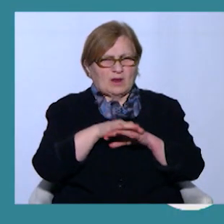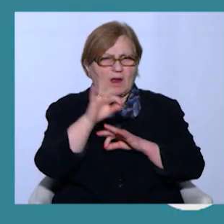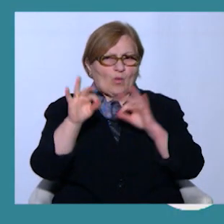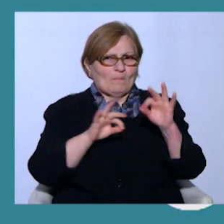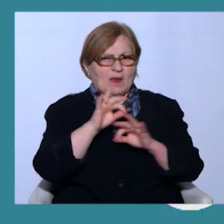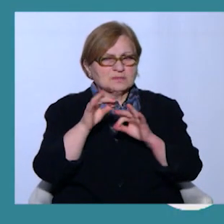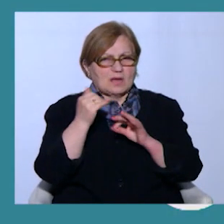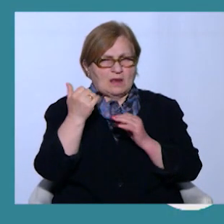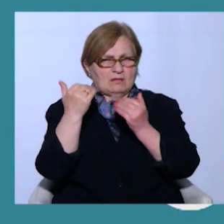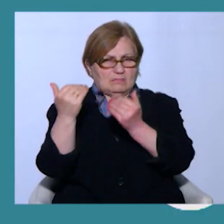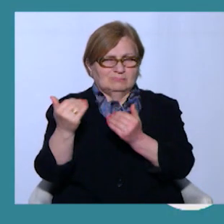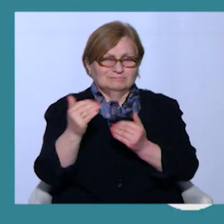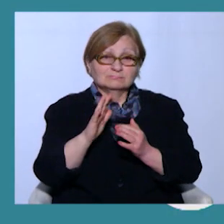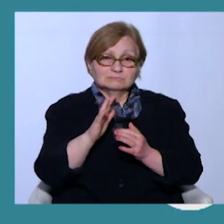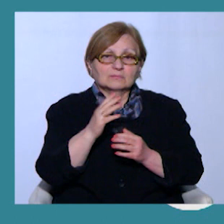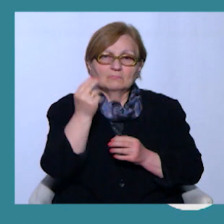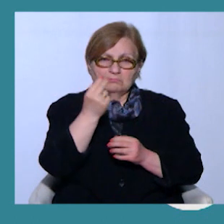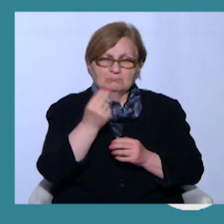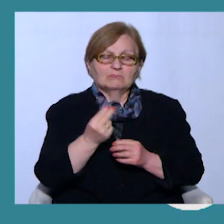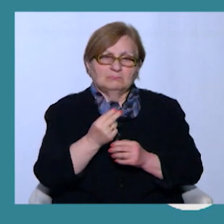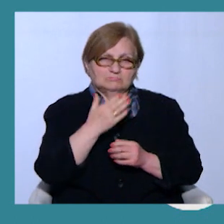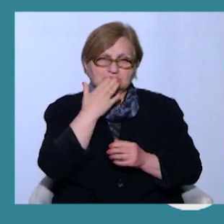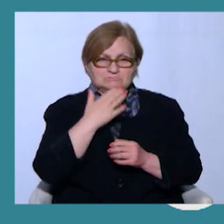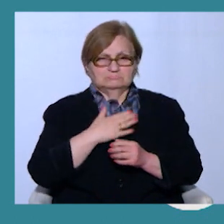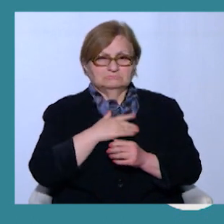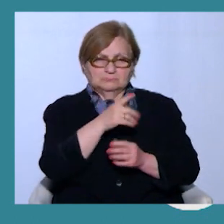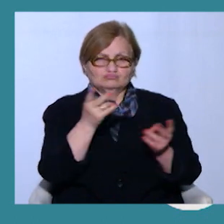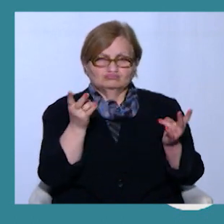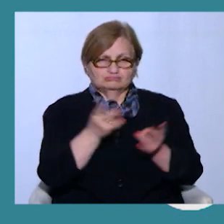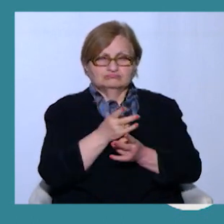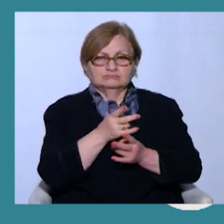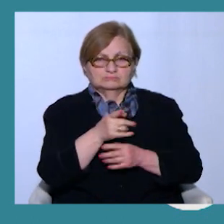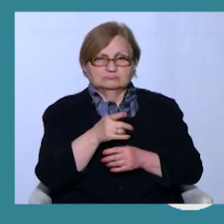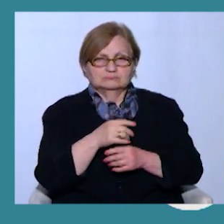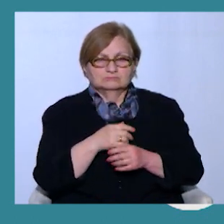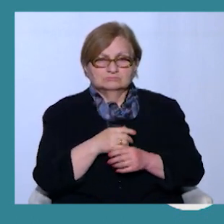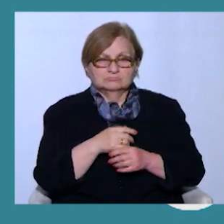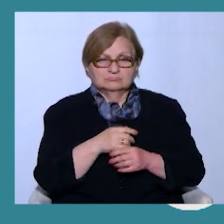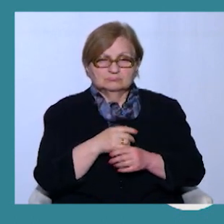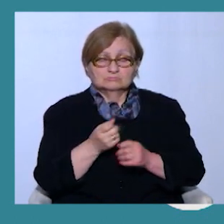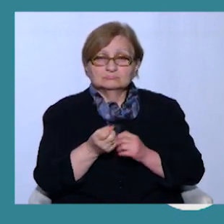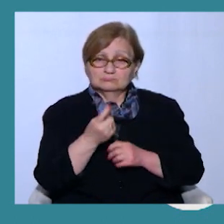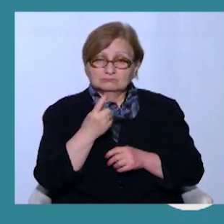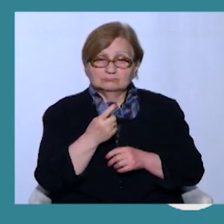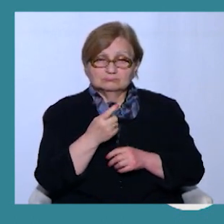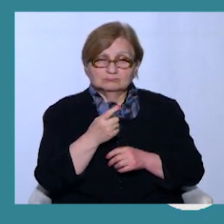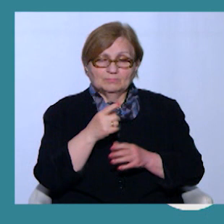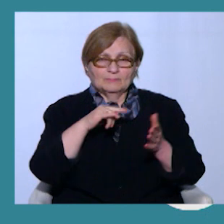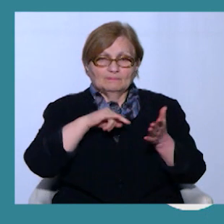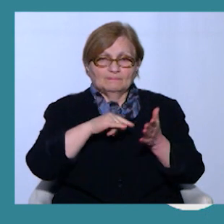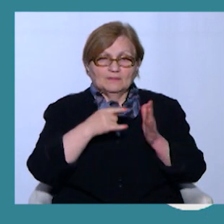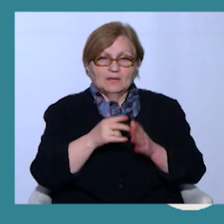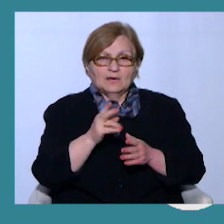ამ გეომეტრიული ობიექტების ცოდნა და შესწავლა. ასევე მნიშვნელოვანი არის მხატვრებისთვის, როგორც აღმოჩნდა. კუბიზმი